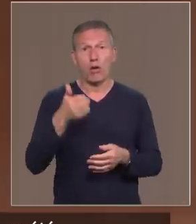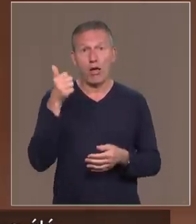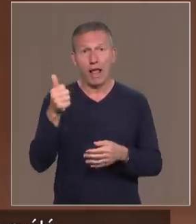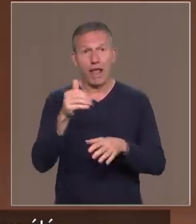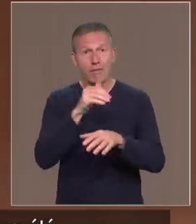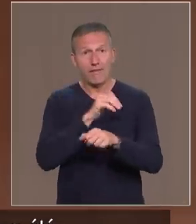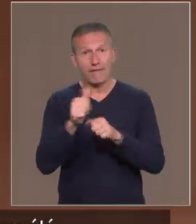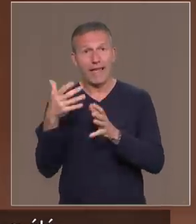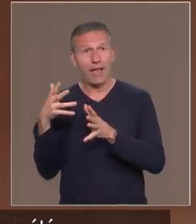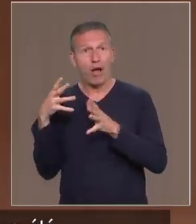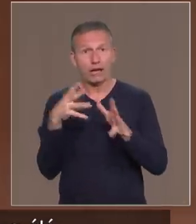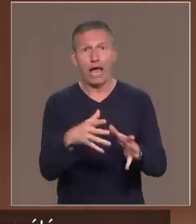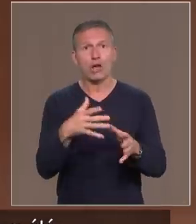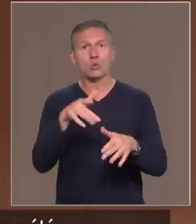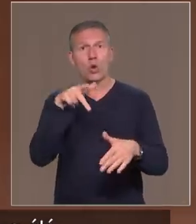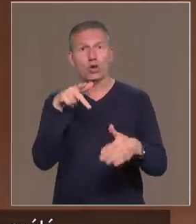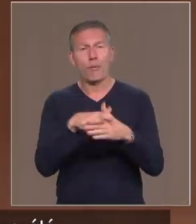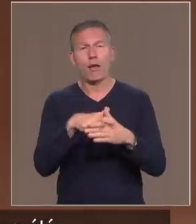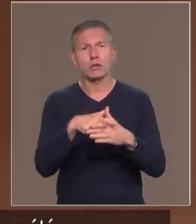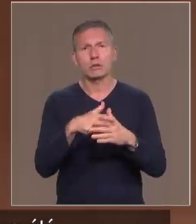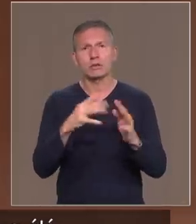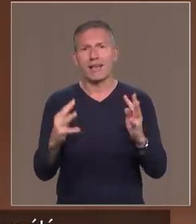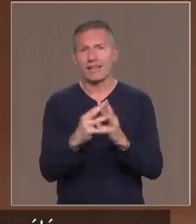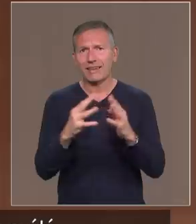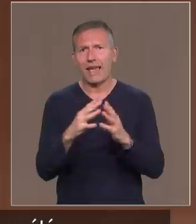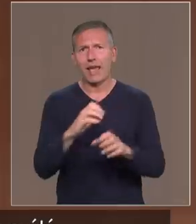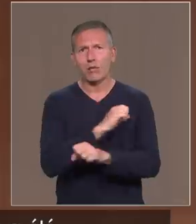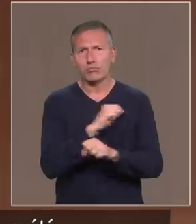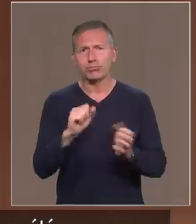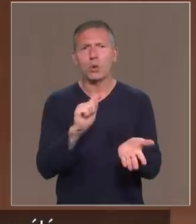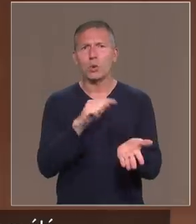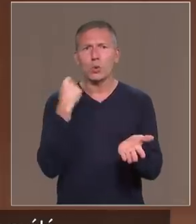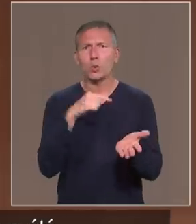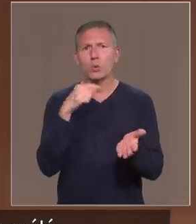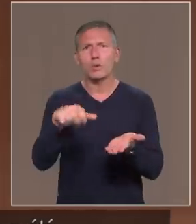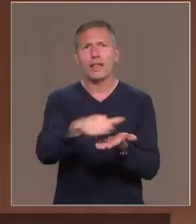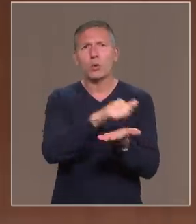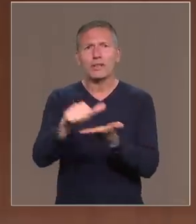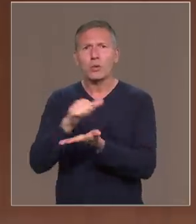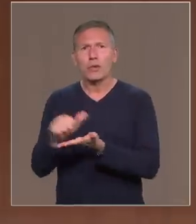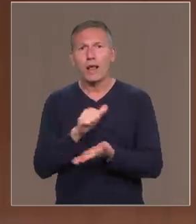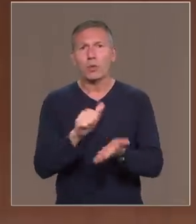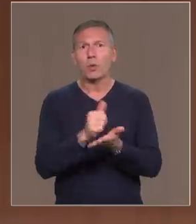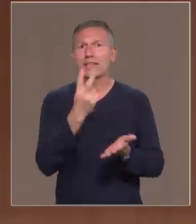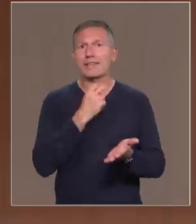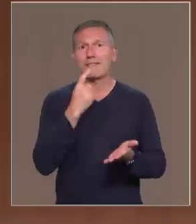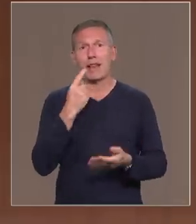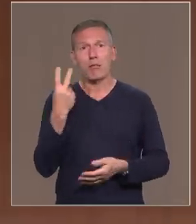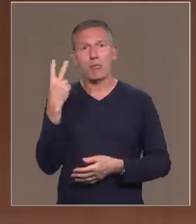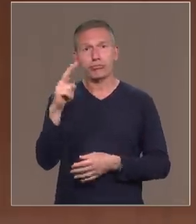a engagé cette guerre, c'est elle qui bombarde, qui tue, qui détruit les infrastructures civiles au service de son